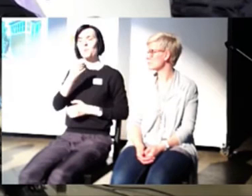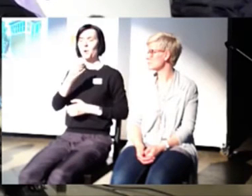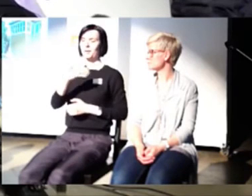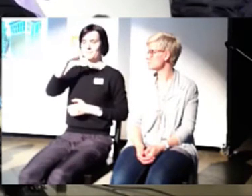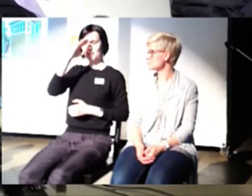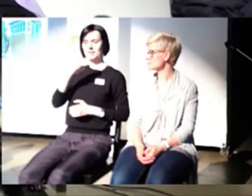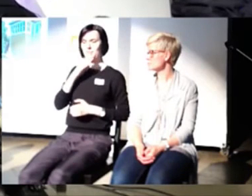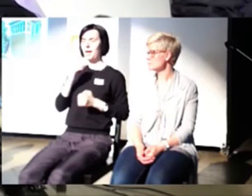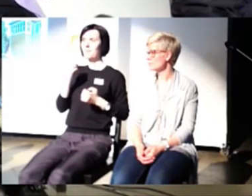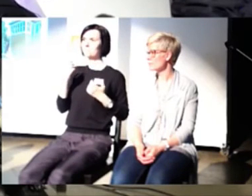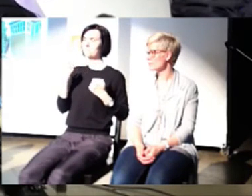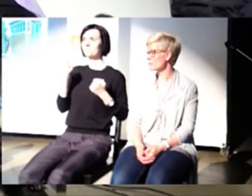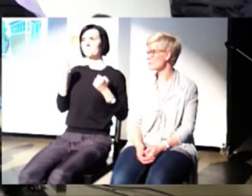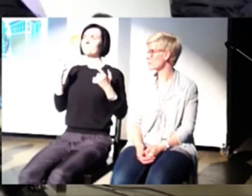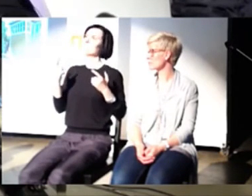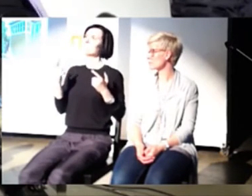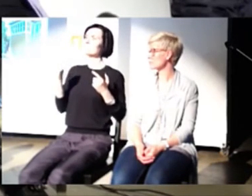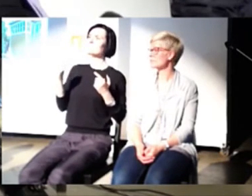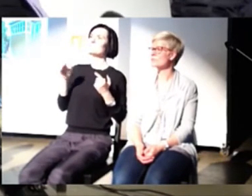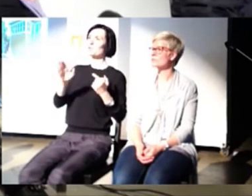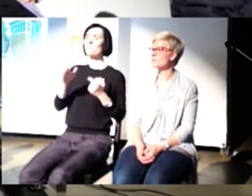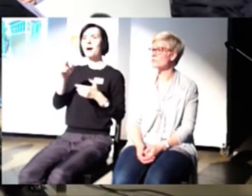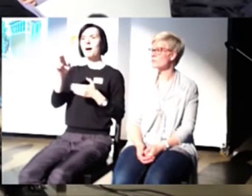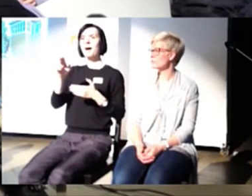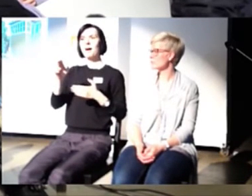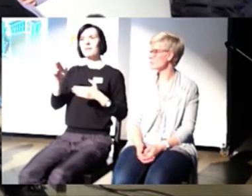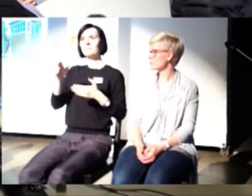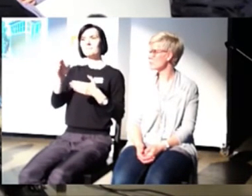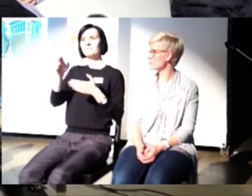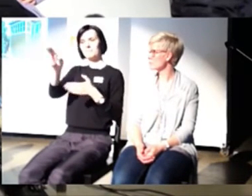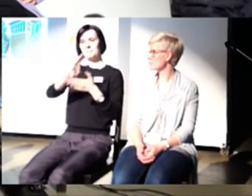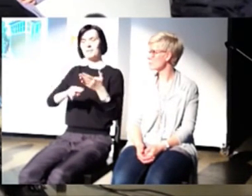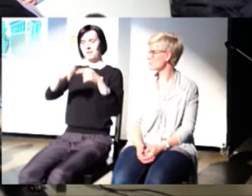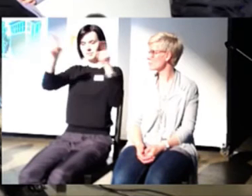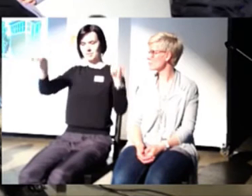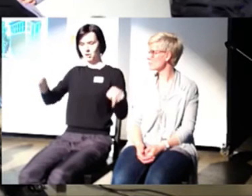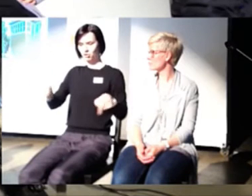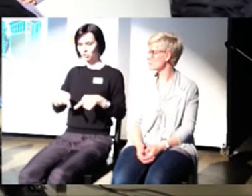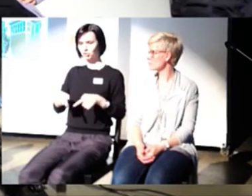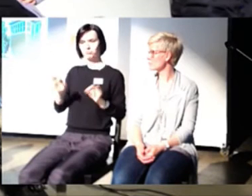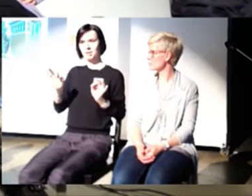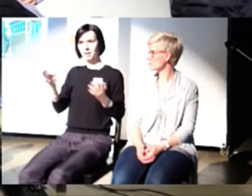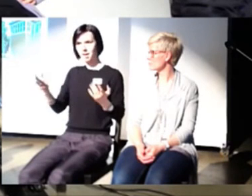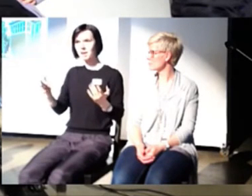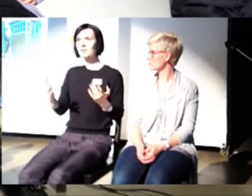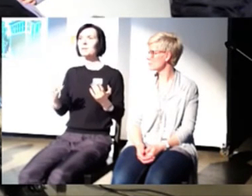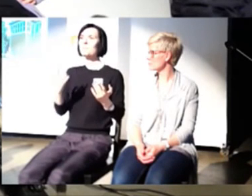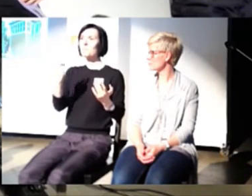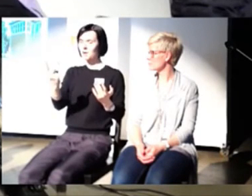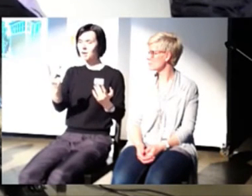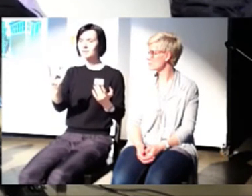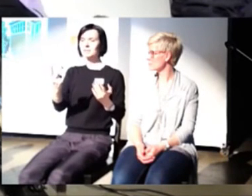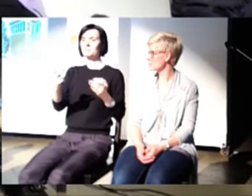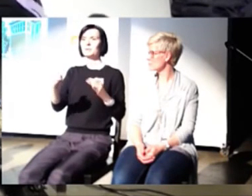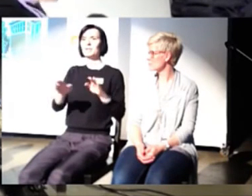hän rakensi galleriaan kaksi ehkä mun vyötäisille ylettyvää kynnystä, jossa sai kyllä mennä yli, jos pääsi,